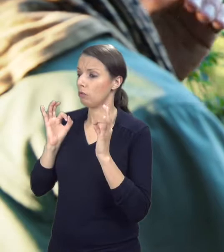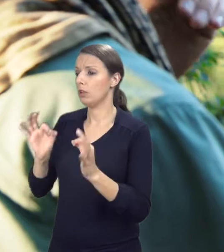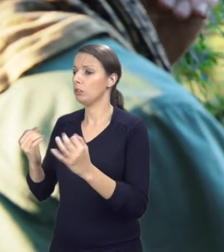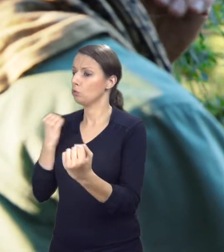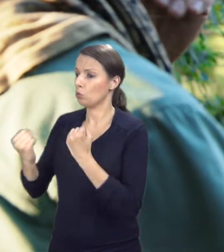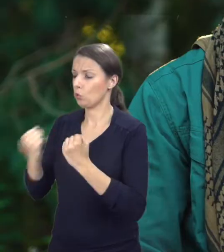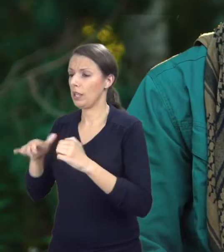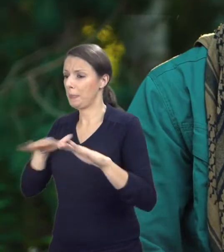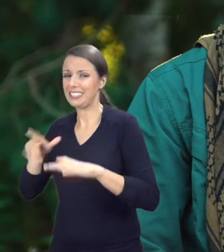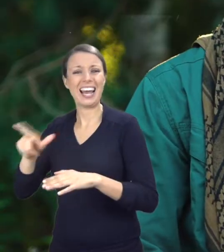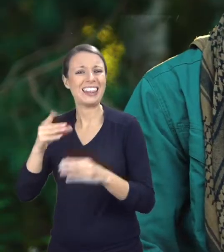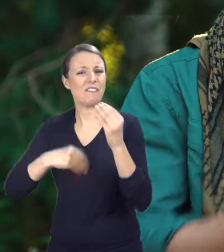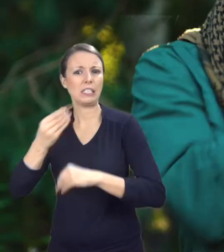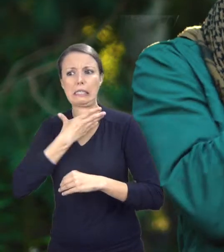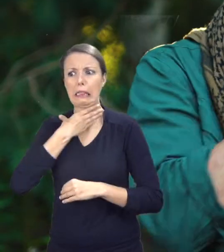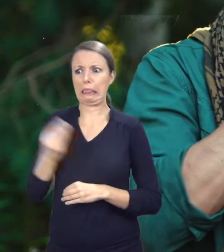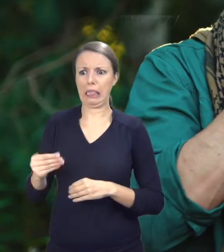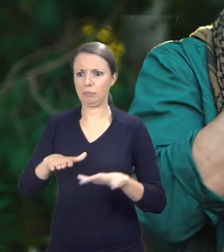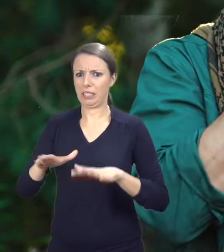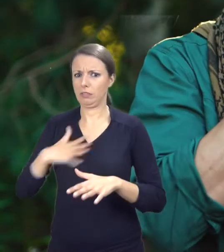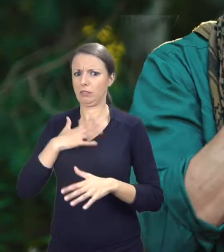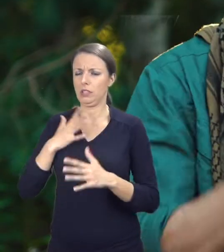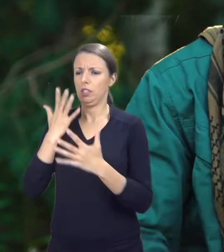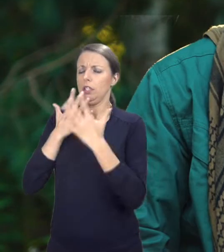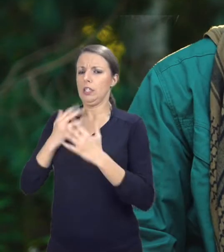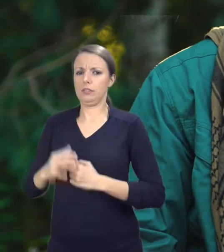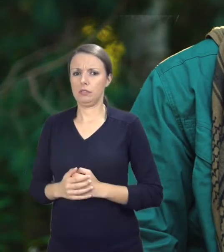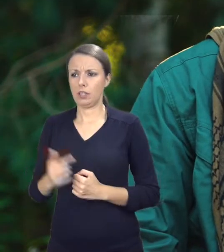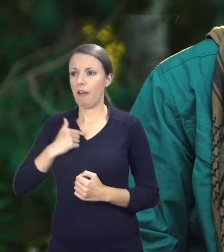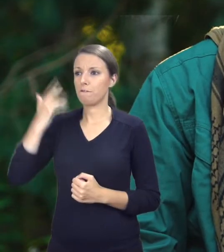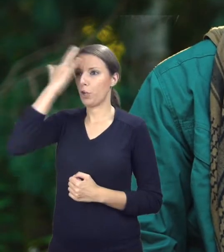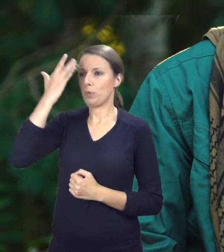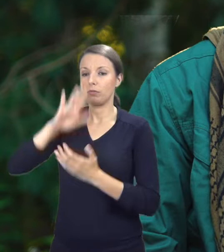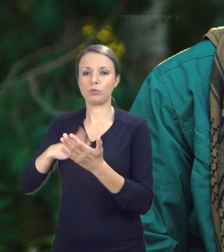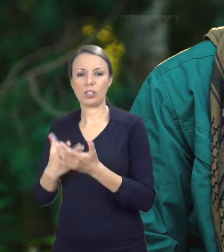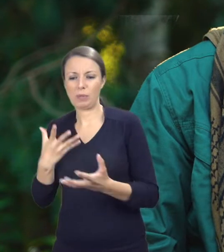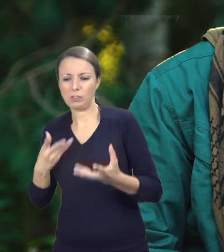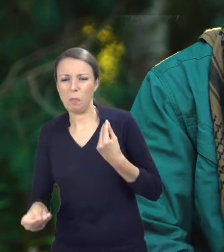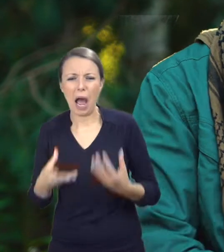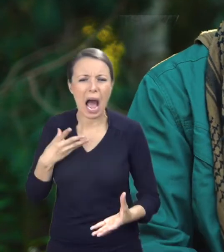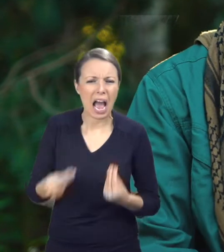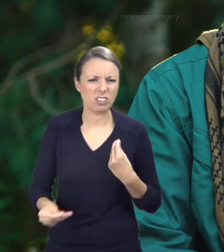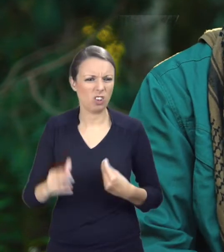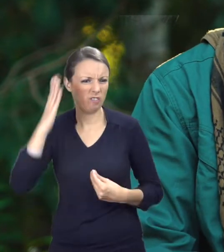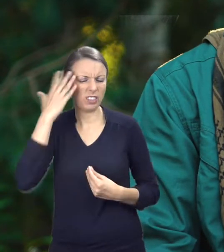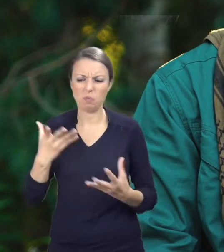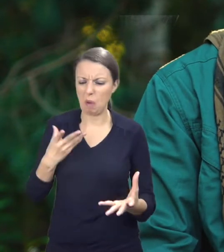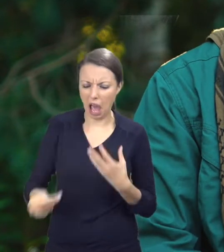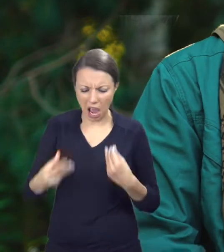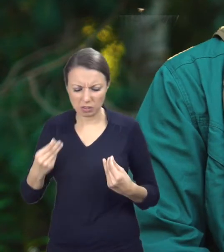wiesz, być i... Ja nie wiem, ja sobie tak wyobrażam, że jednak w jakimś takim bagnie, wiesz, jak duże jesteś i tam